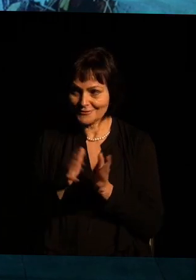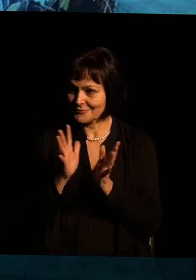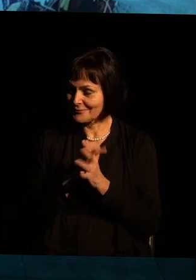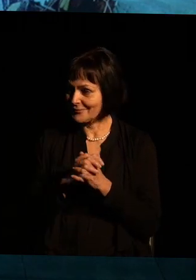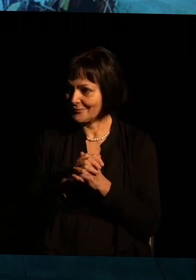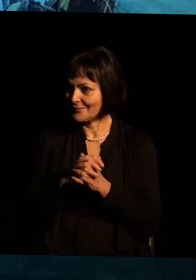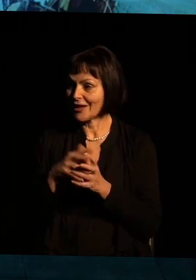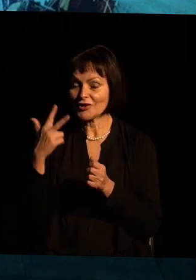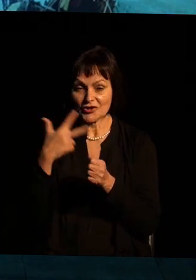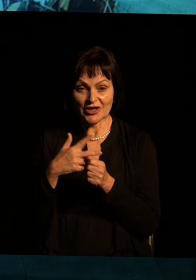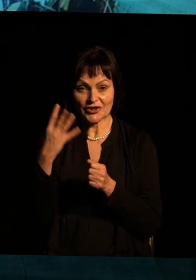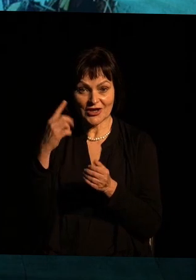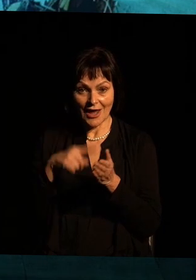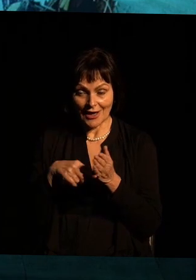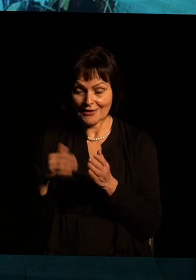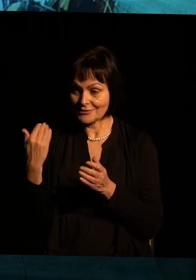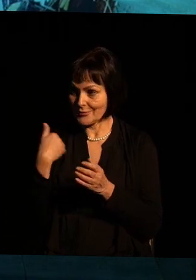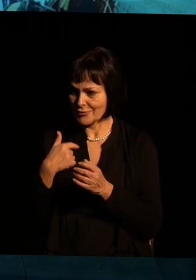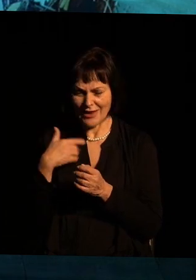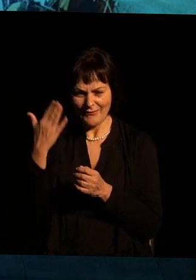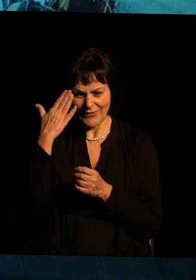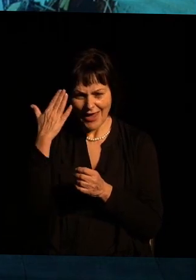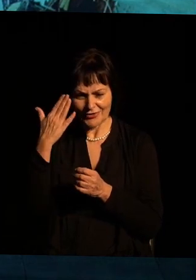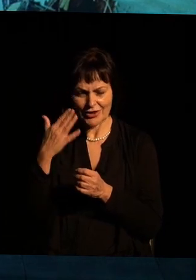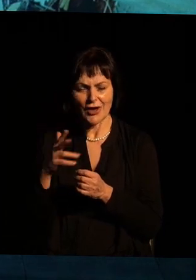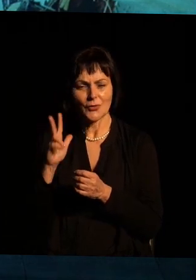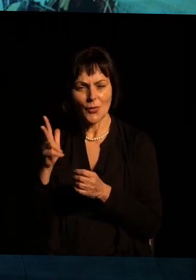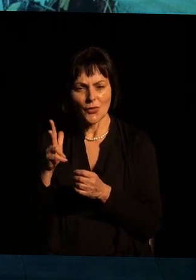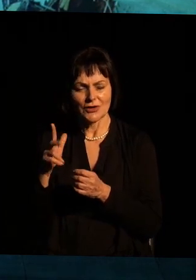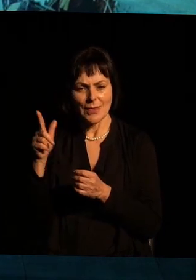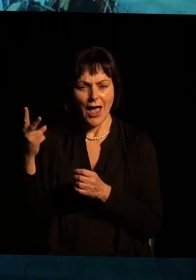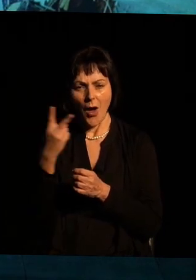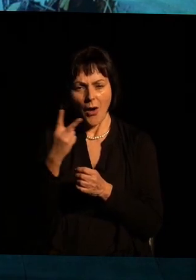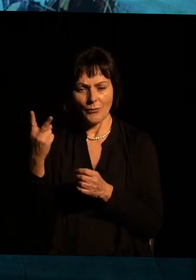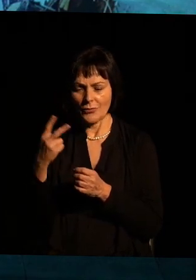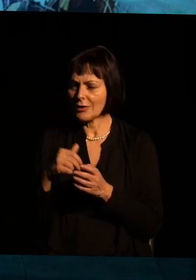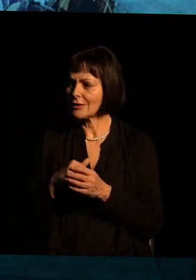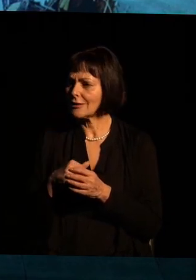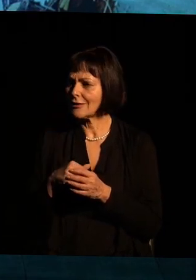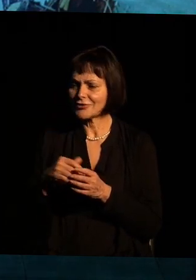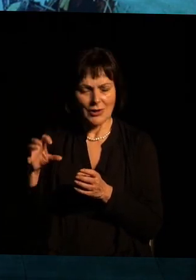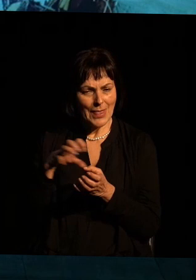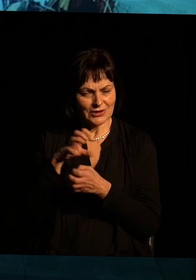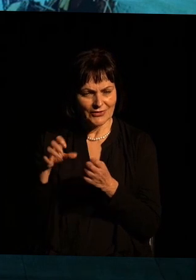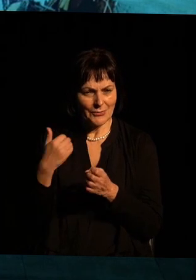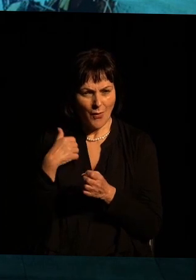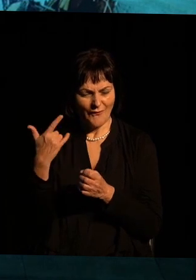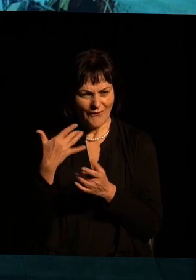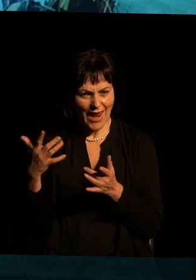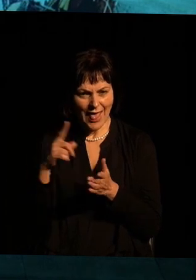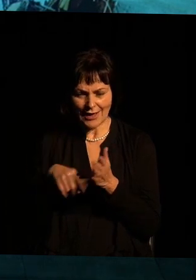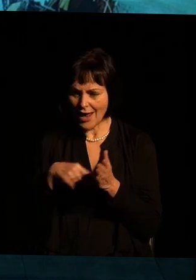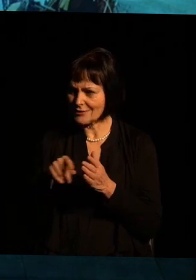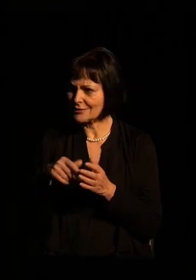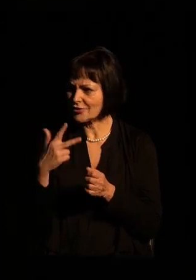nie przejęzyczyłem się, także no jest to, czy ty w ogóle wiesz, czy ktoś na oprócz lokalsów na świecie był tak wiele razy na